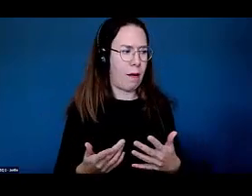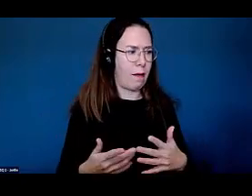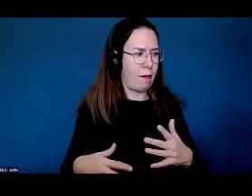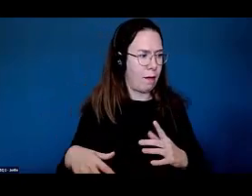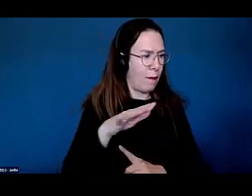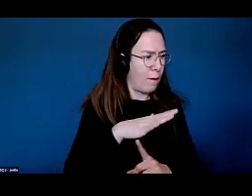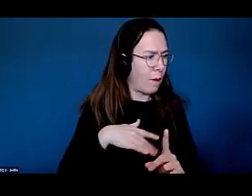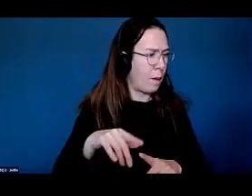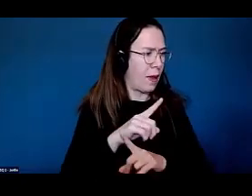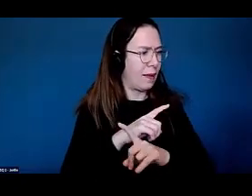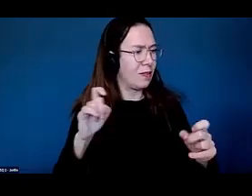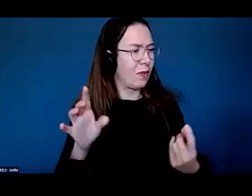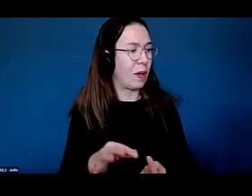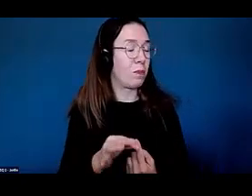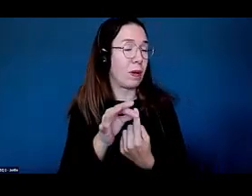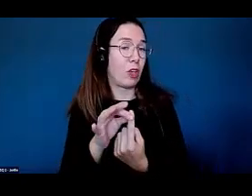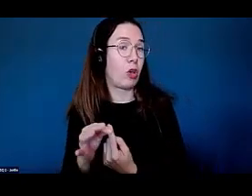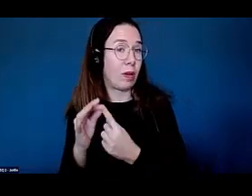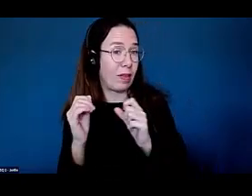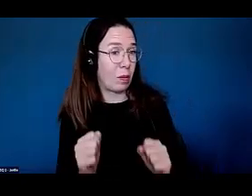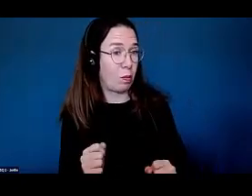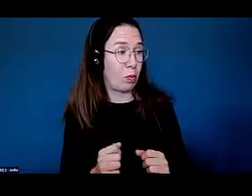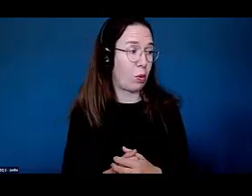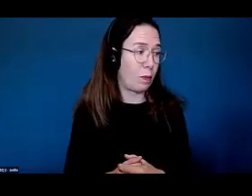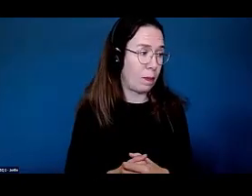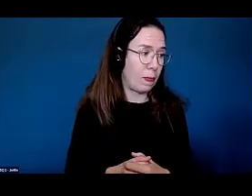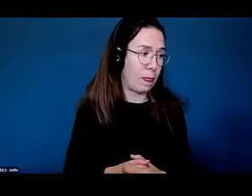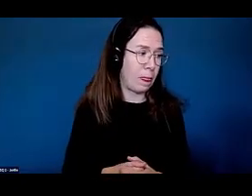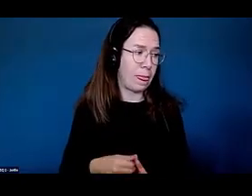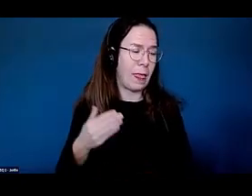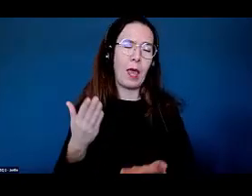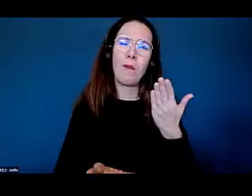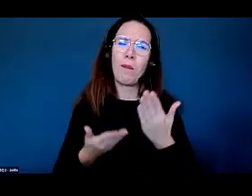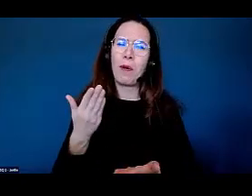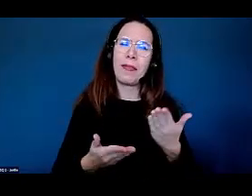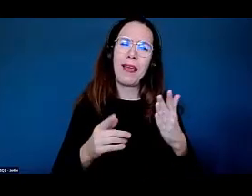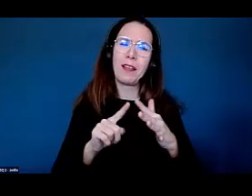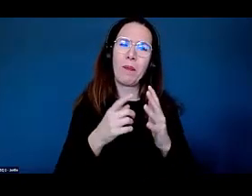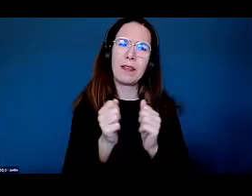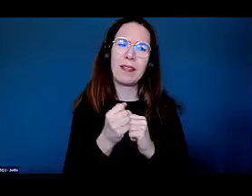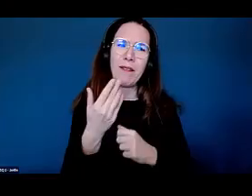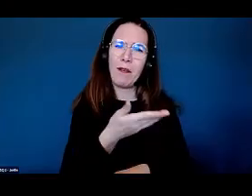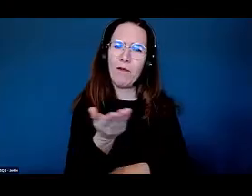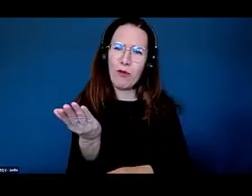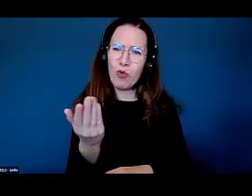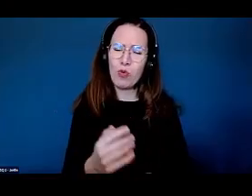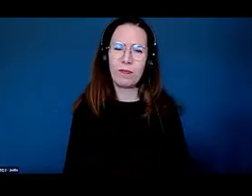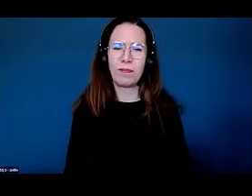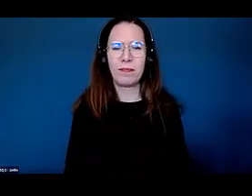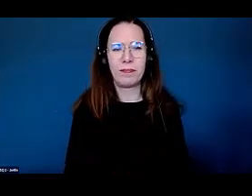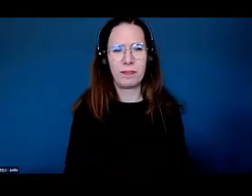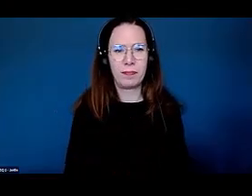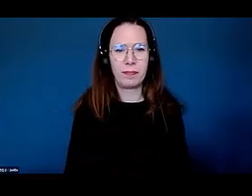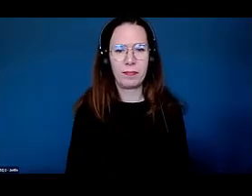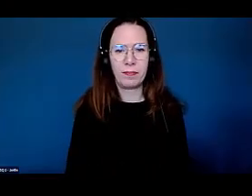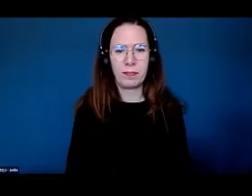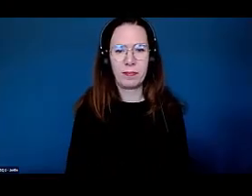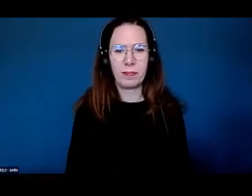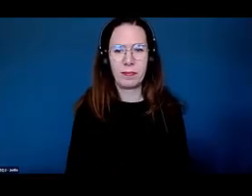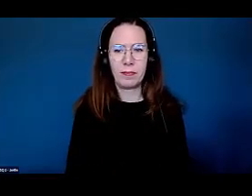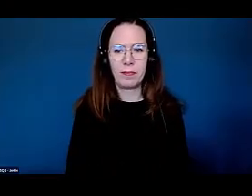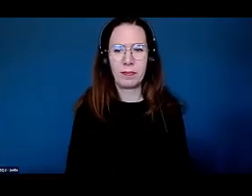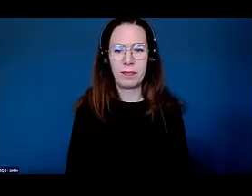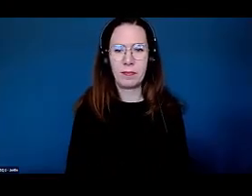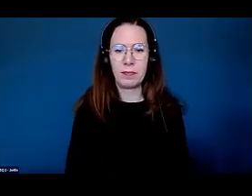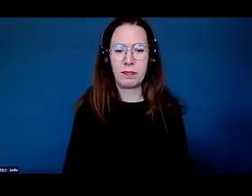vos environnements ont différentes priorités. On va peut-être commencer avec vous pour